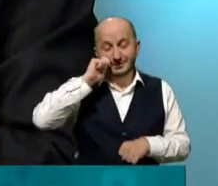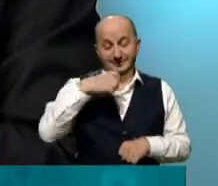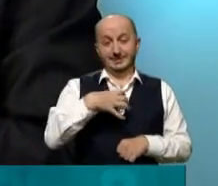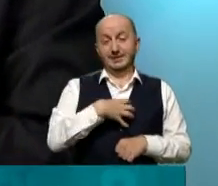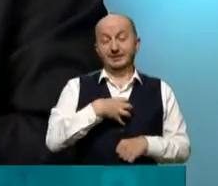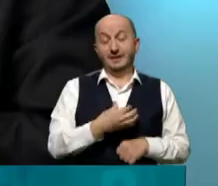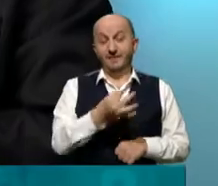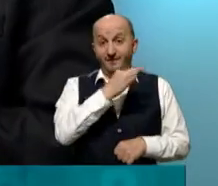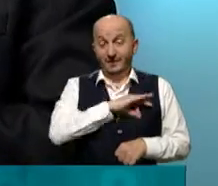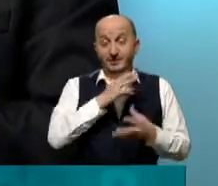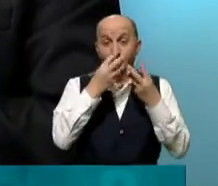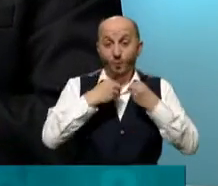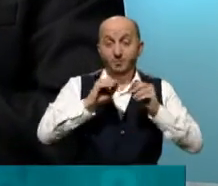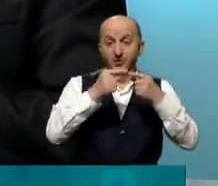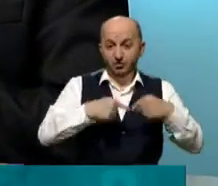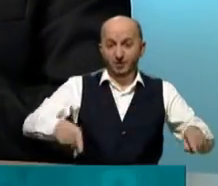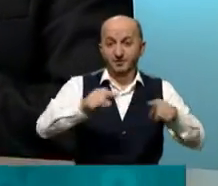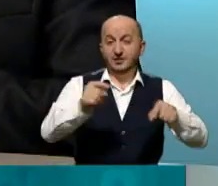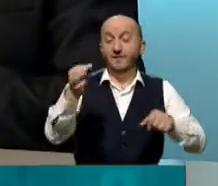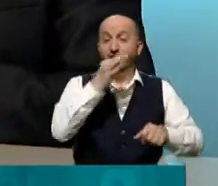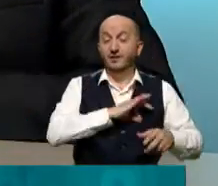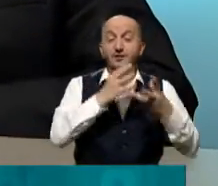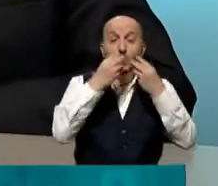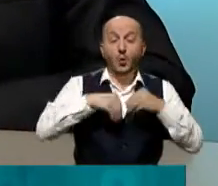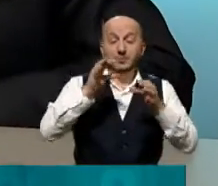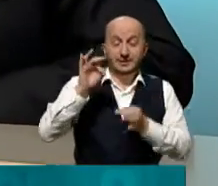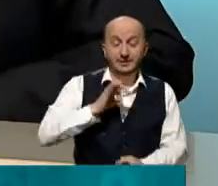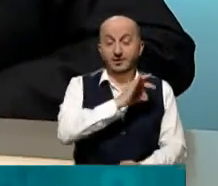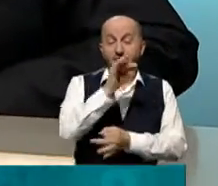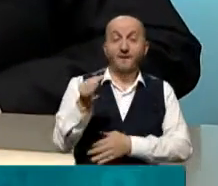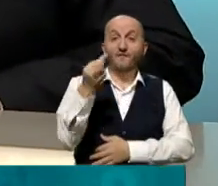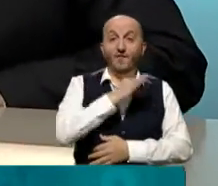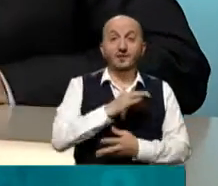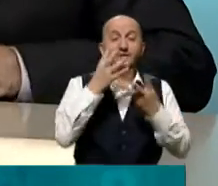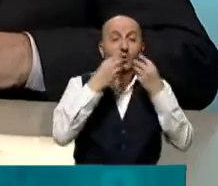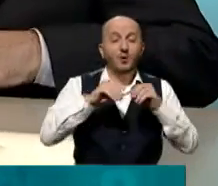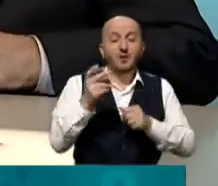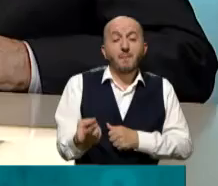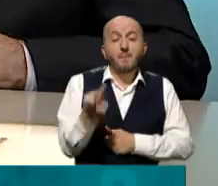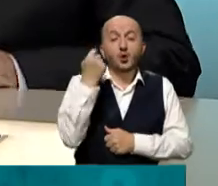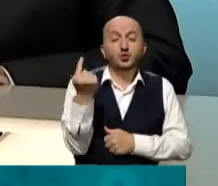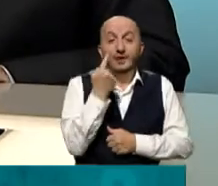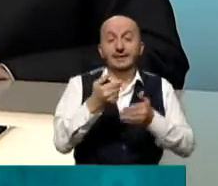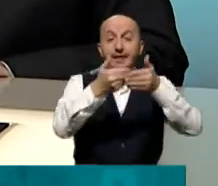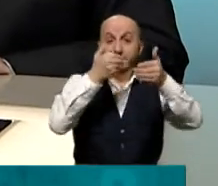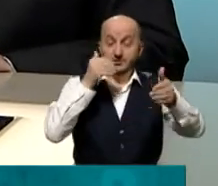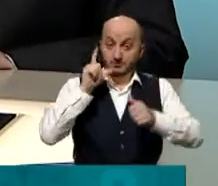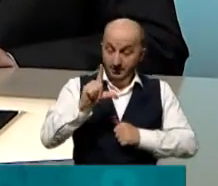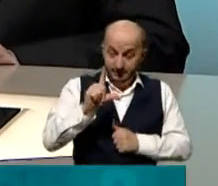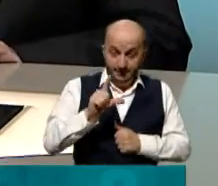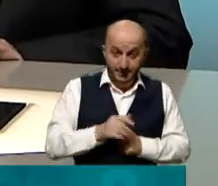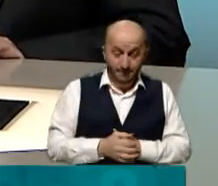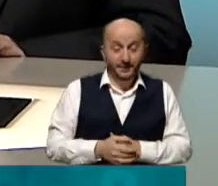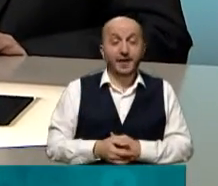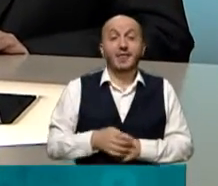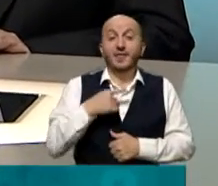kendisine faydası olmayan, çevresine faydası olmayan, insanlığa faydası olmayan fuzuli şeylerden kaçınmalıdır. Zaten